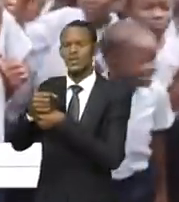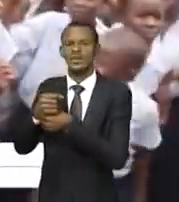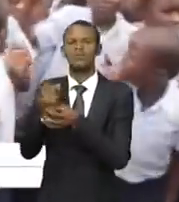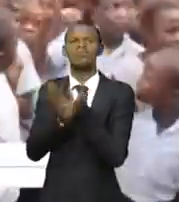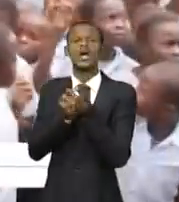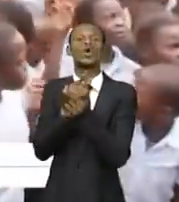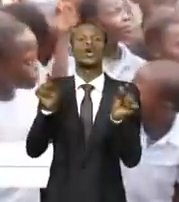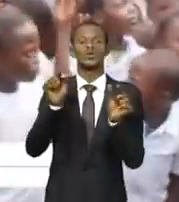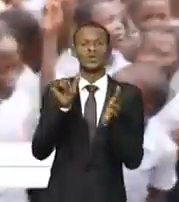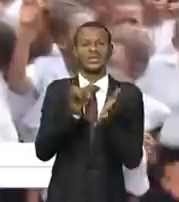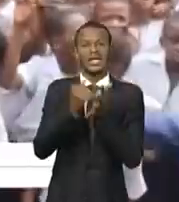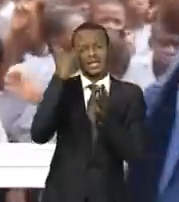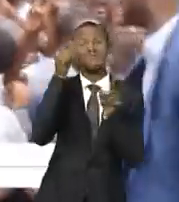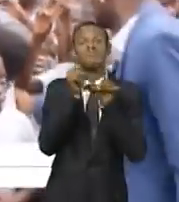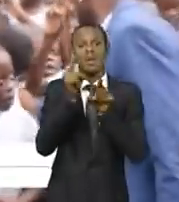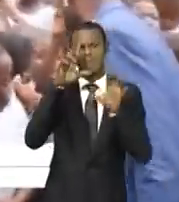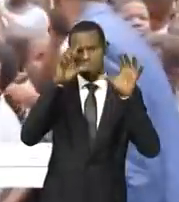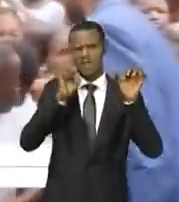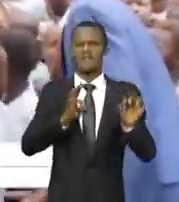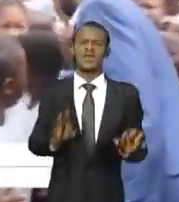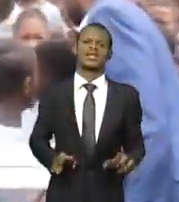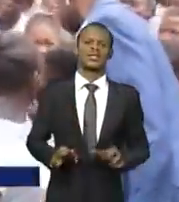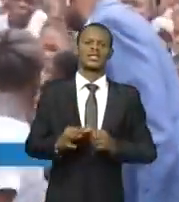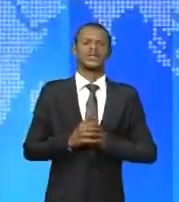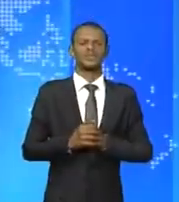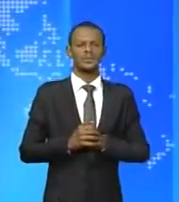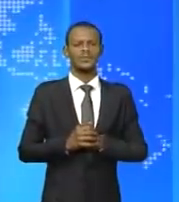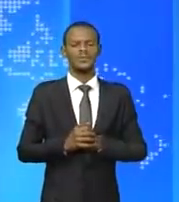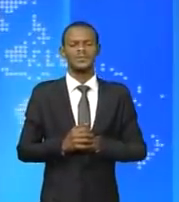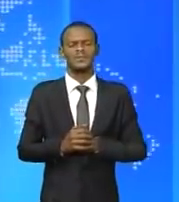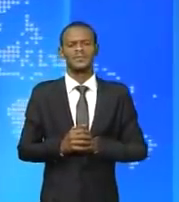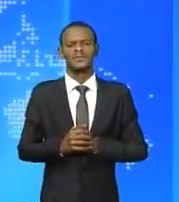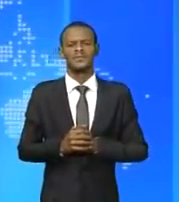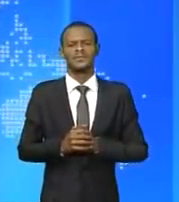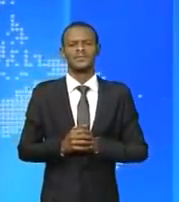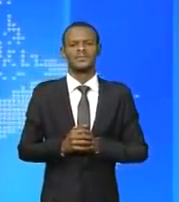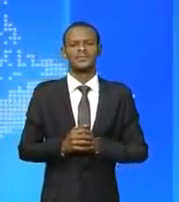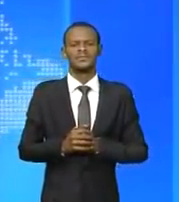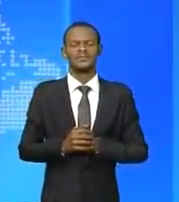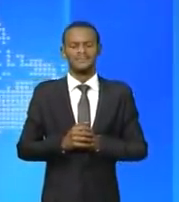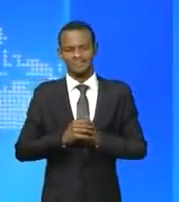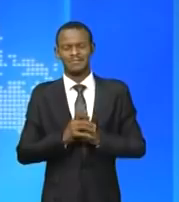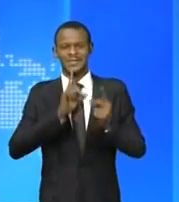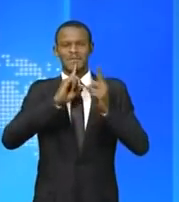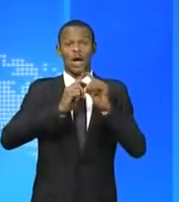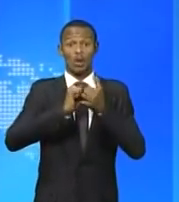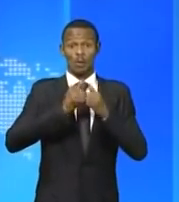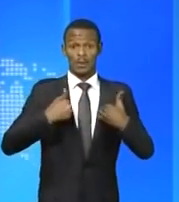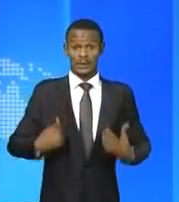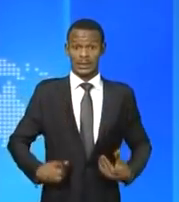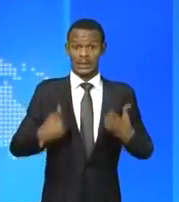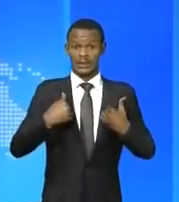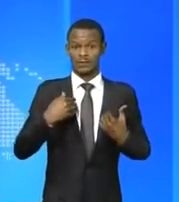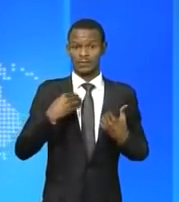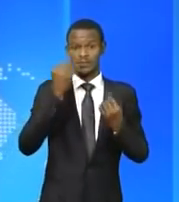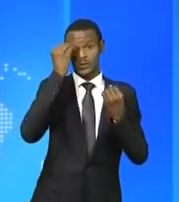République pour son peuple. En santé, sachez que quelques écoles de la